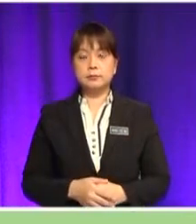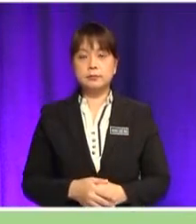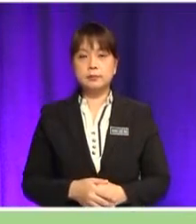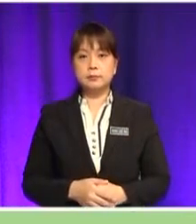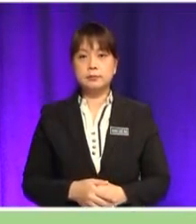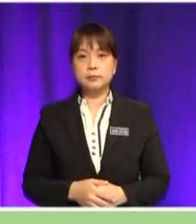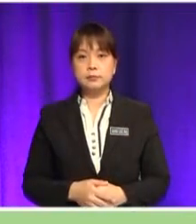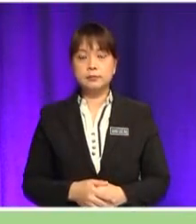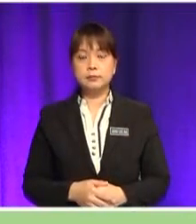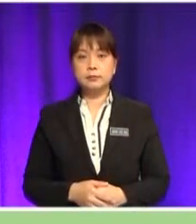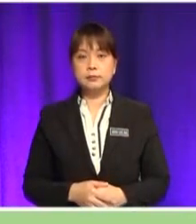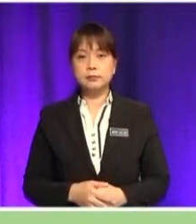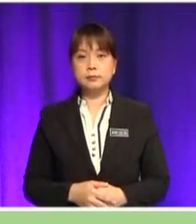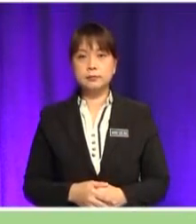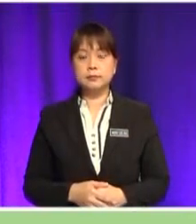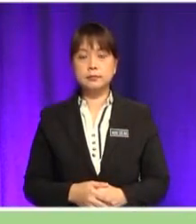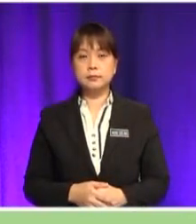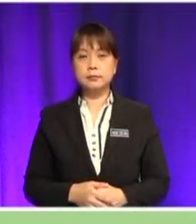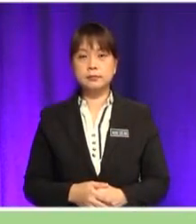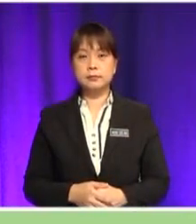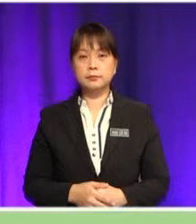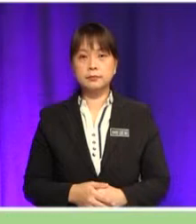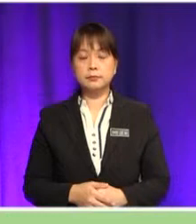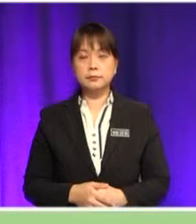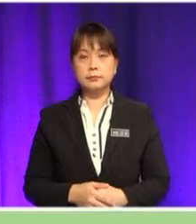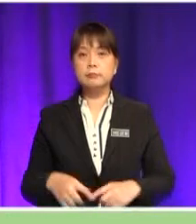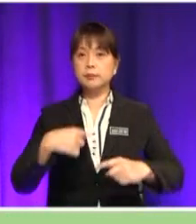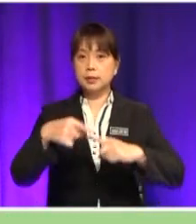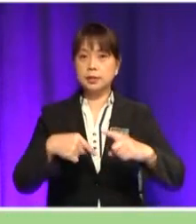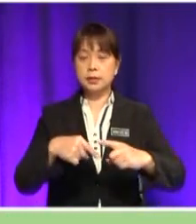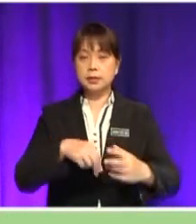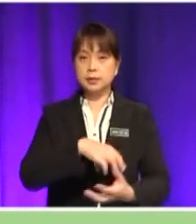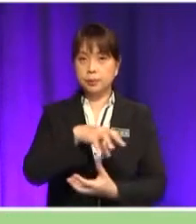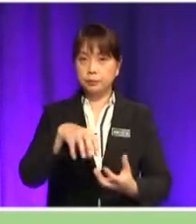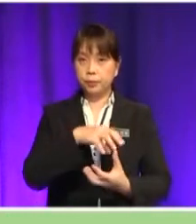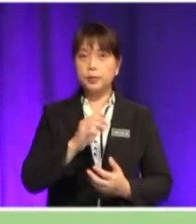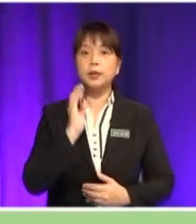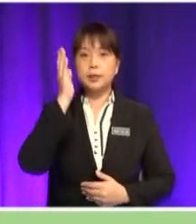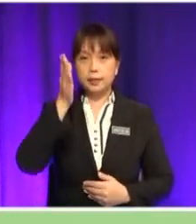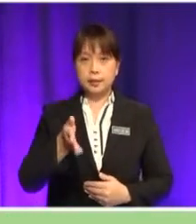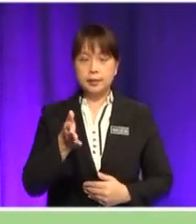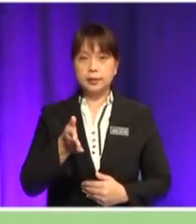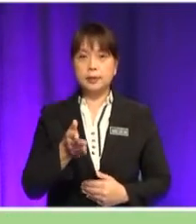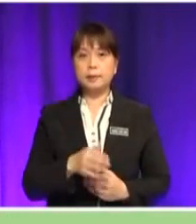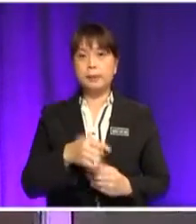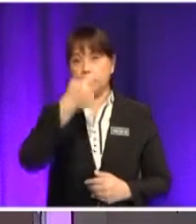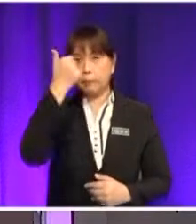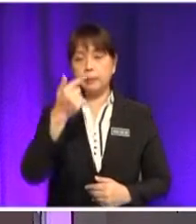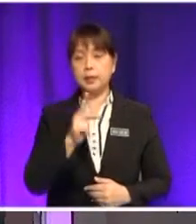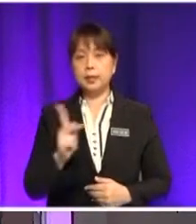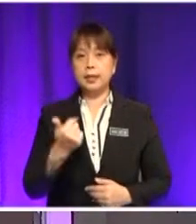dengan udara di luar dengan gas dan milih menyebabkan kita punya penuh bangsen boleh dinyalakan